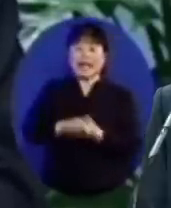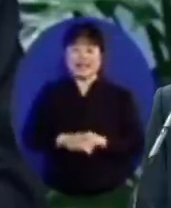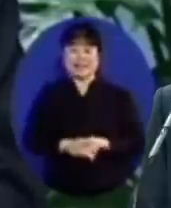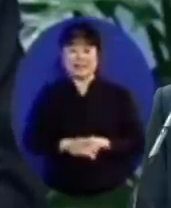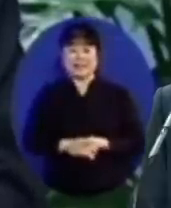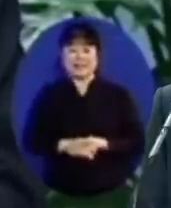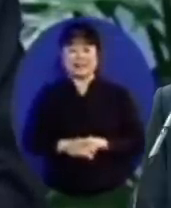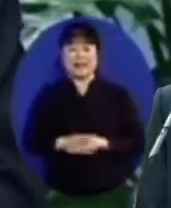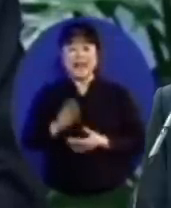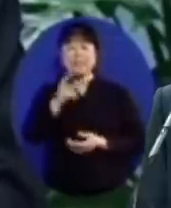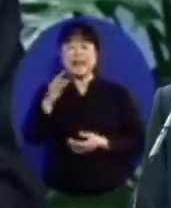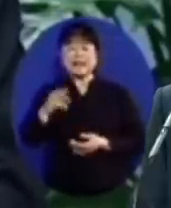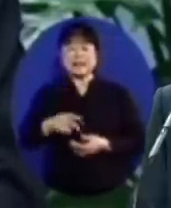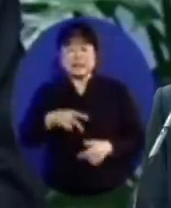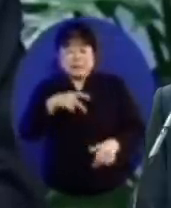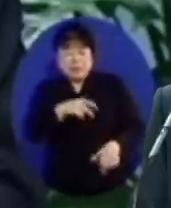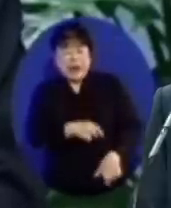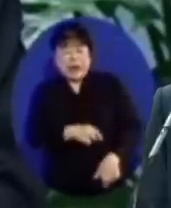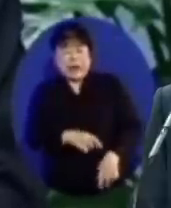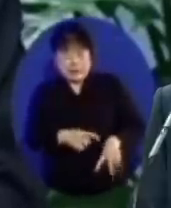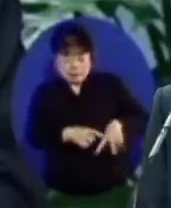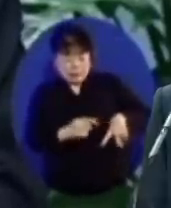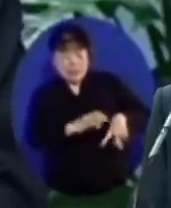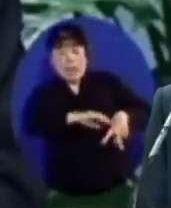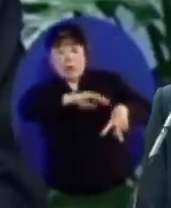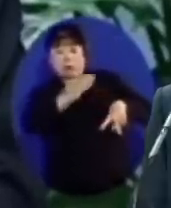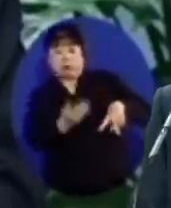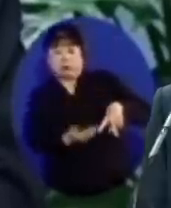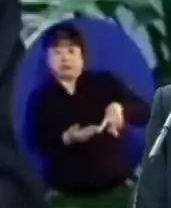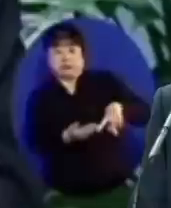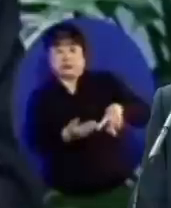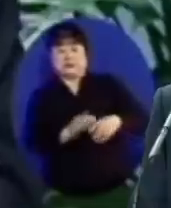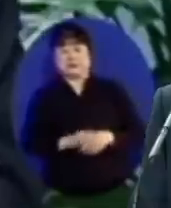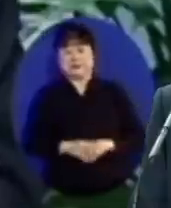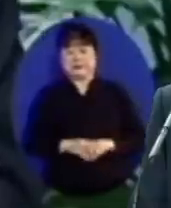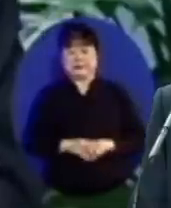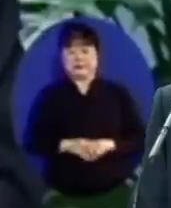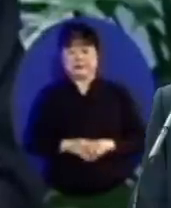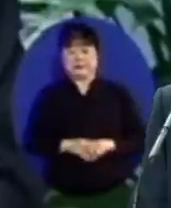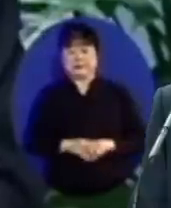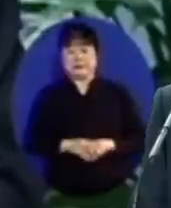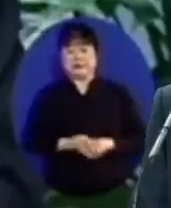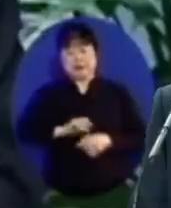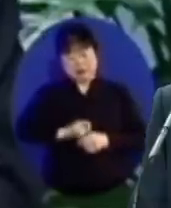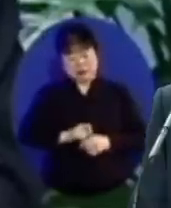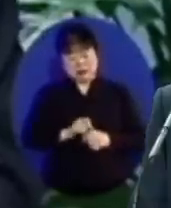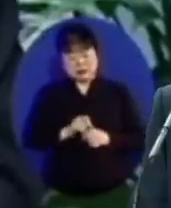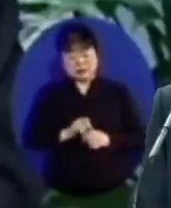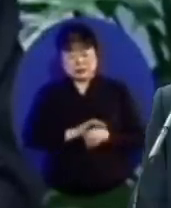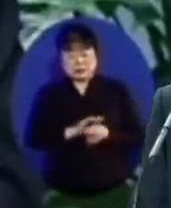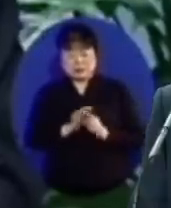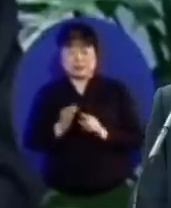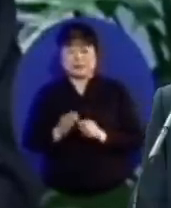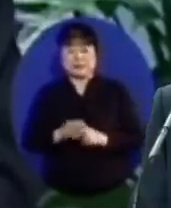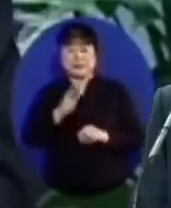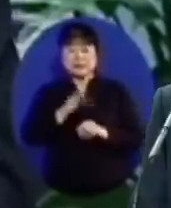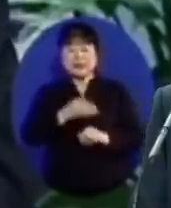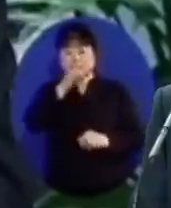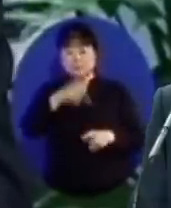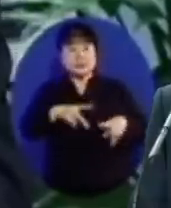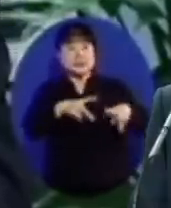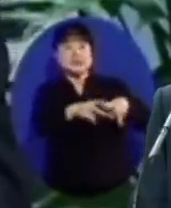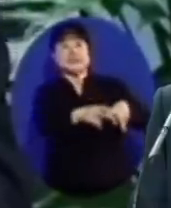그만 해파리에게 쏘여서 다리가 퉁퉁 붓게 되었습니다. 그래서 겨우 치료를 받고 의사가 하는 말을 잘못했으면 다리를